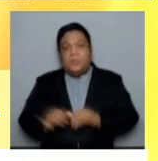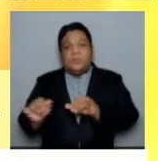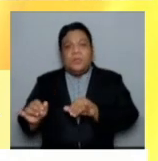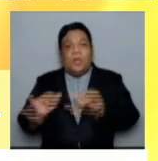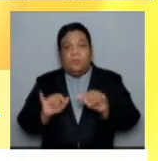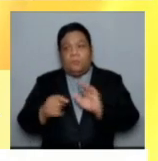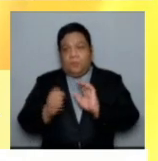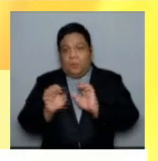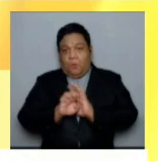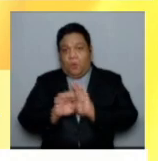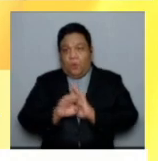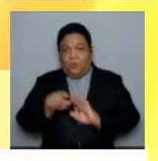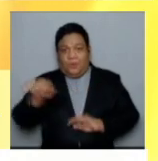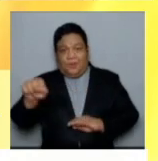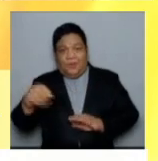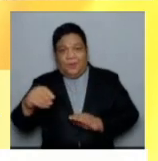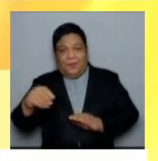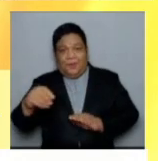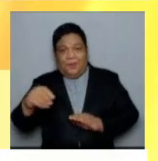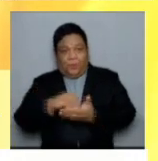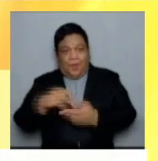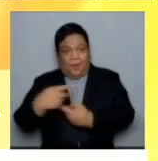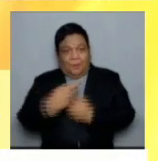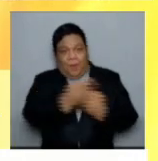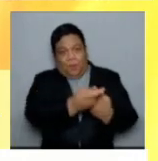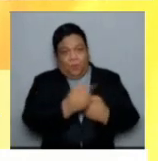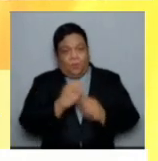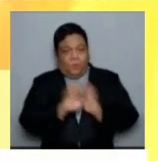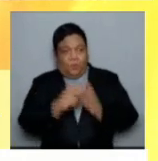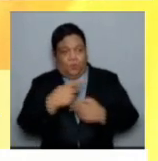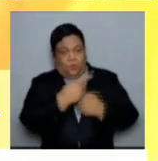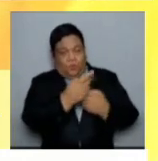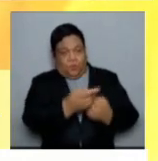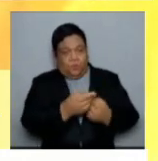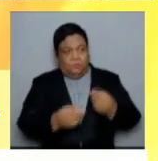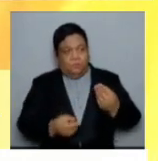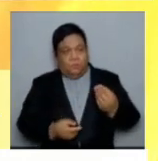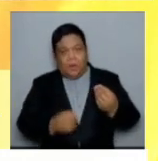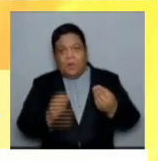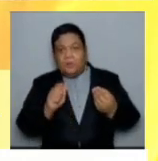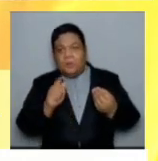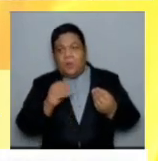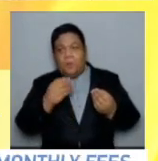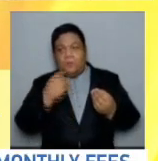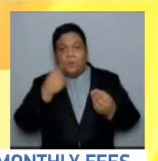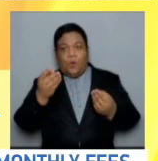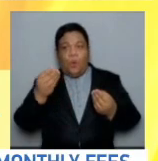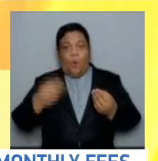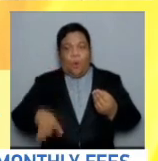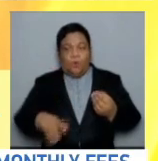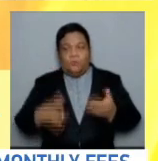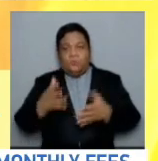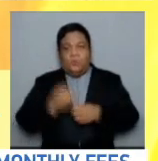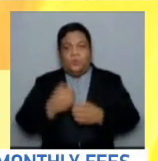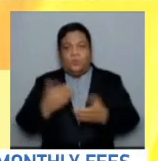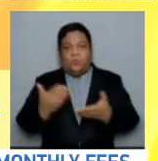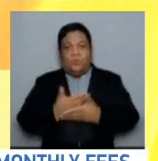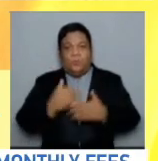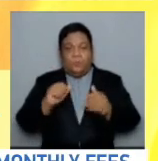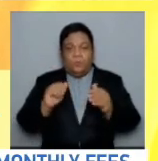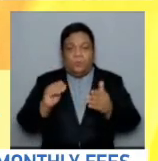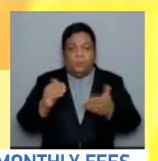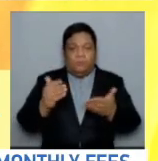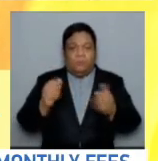maaaring ipadeklara niya na lost ang ATM card at makakuha ng bago. So mawawalan din ng seguridad